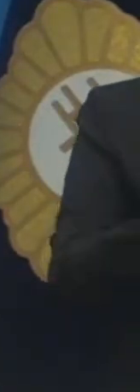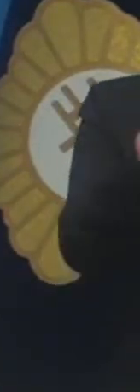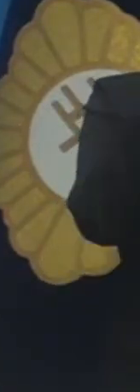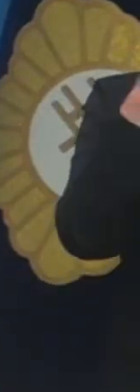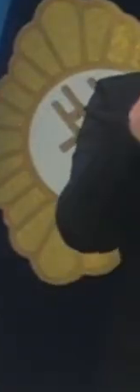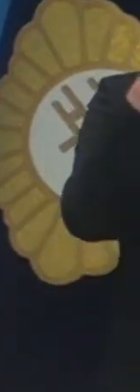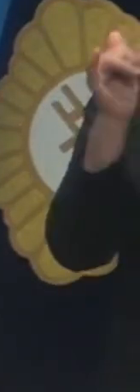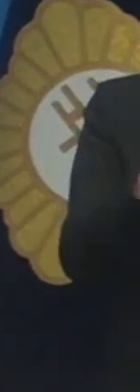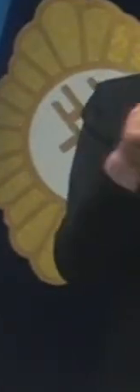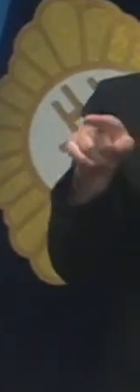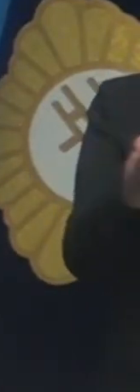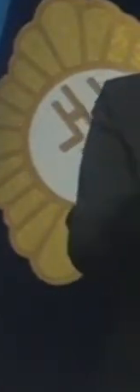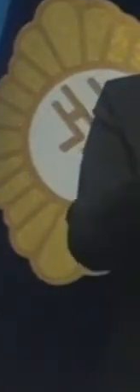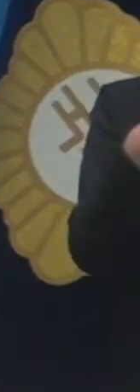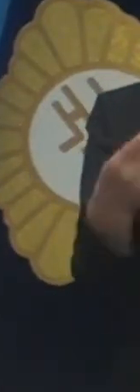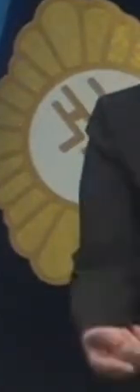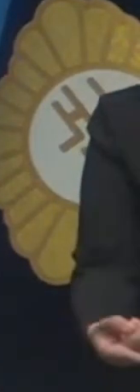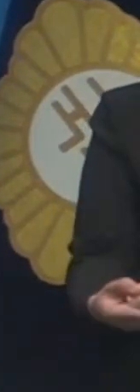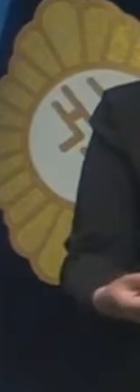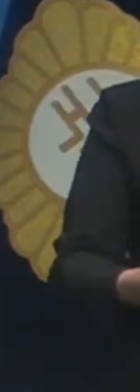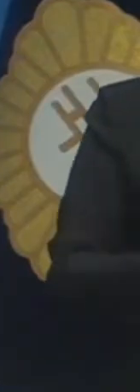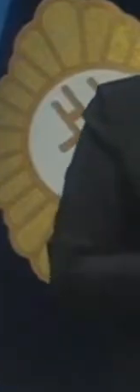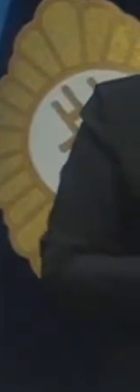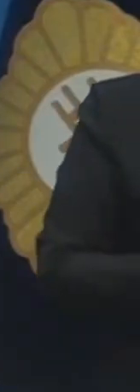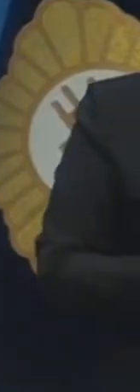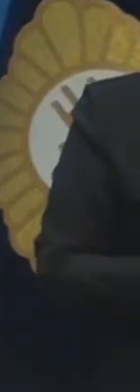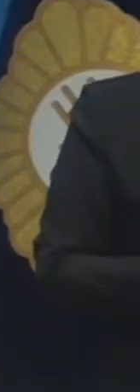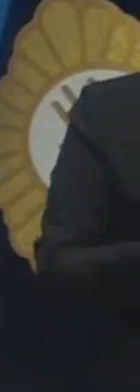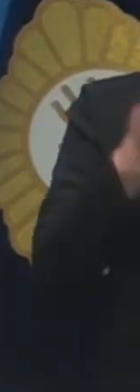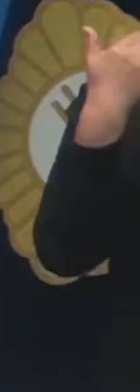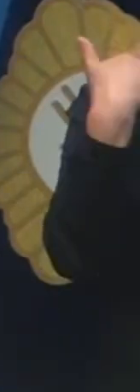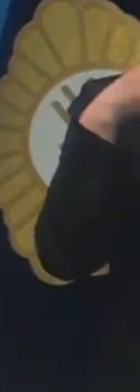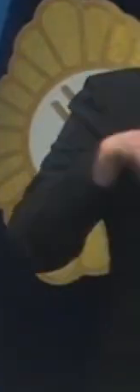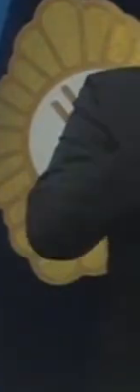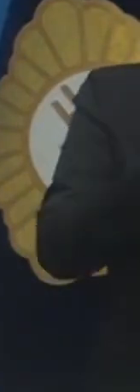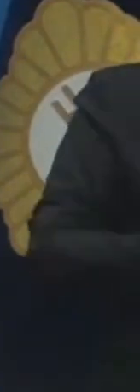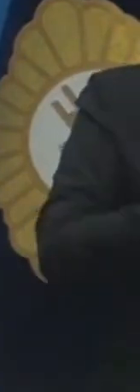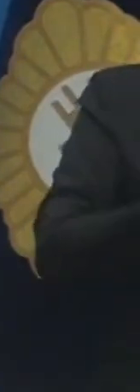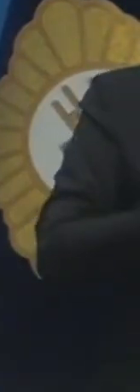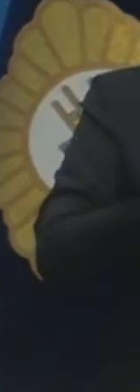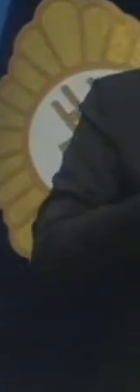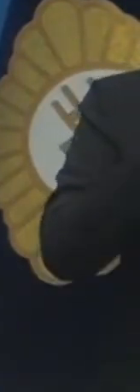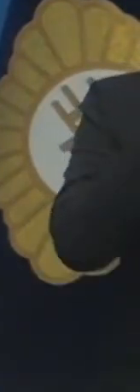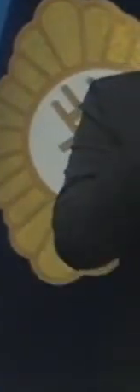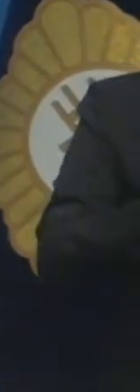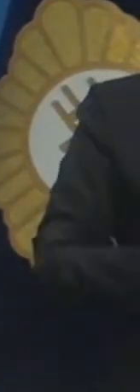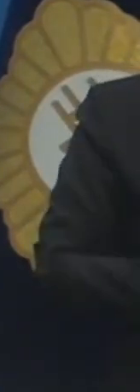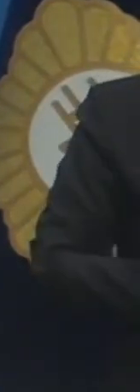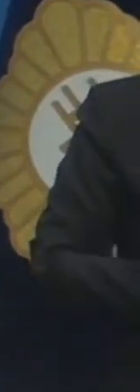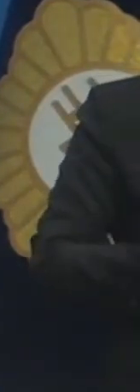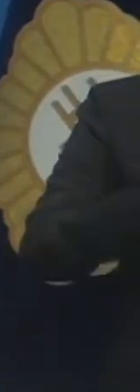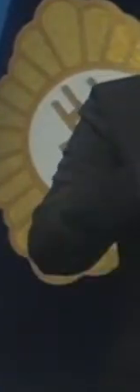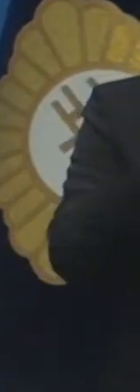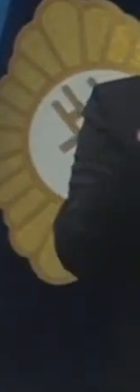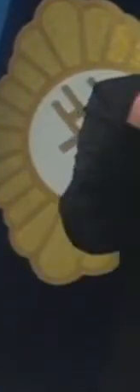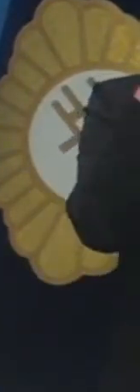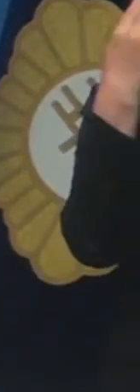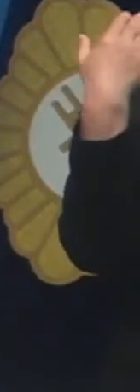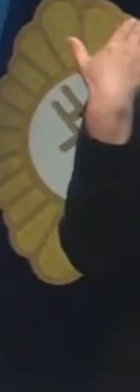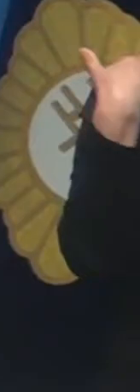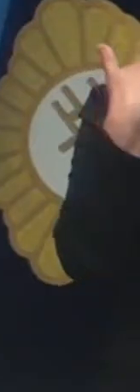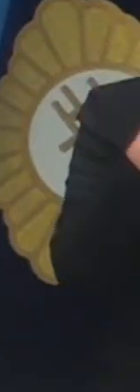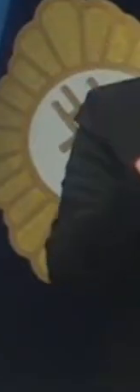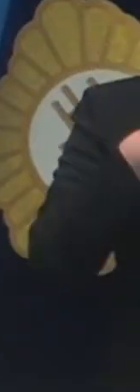사회적 신뢰도는 급격히 하락하였고 학내 갈등도 더욱 심화되었습니다. 국민대의 정치적인